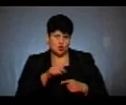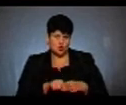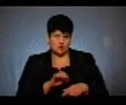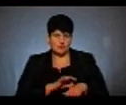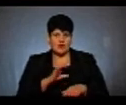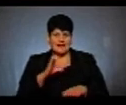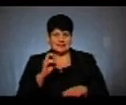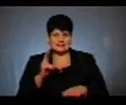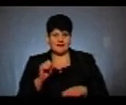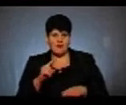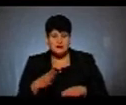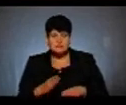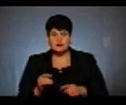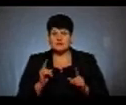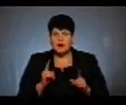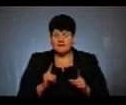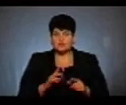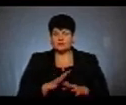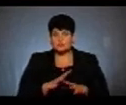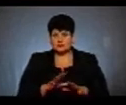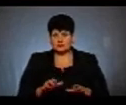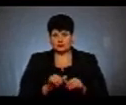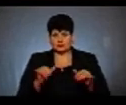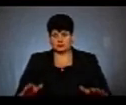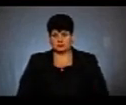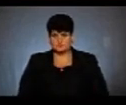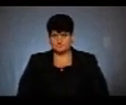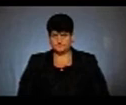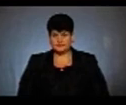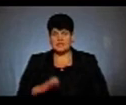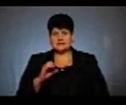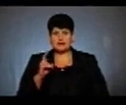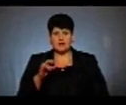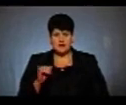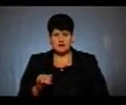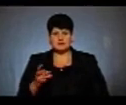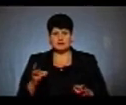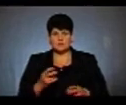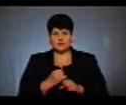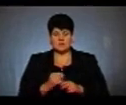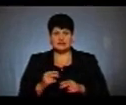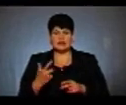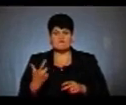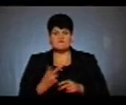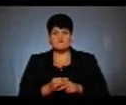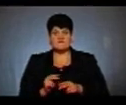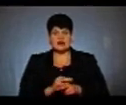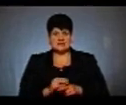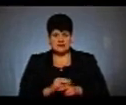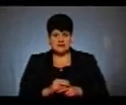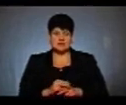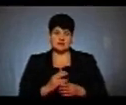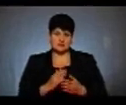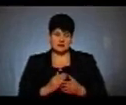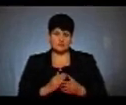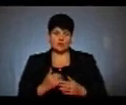як сказ, і навіть, можливо, попередити його поширення. Так, сказ вакцинується, вакцинопрофілактика проводиться, дає хороший результат. У